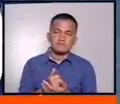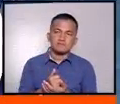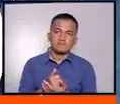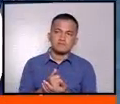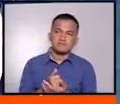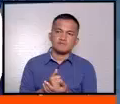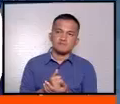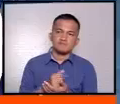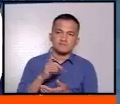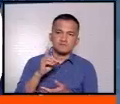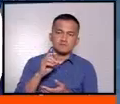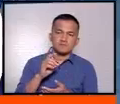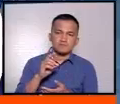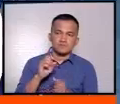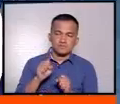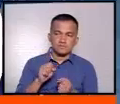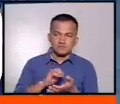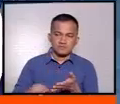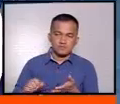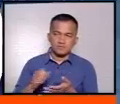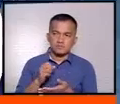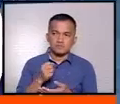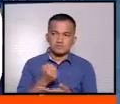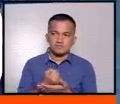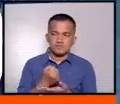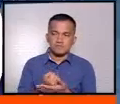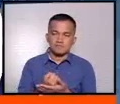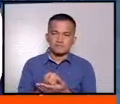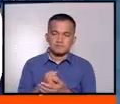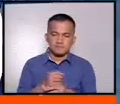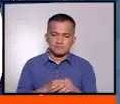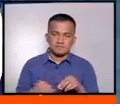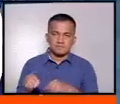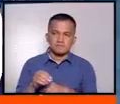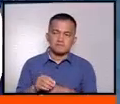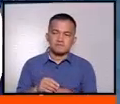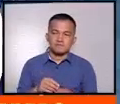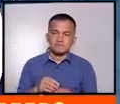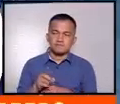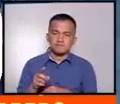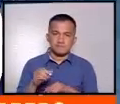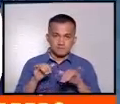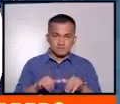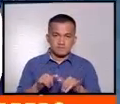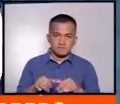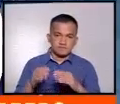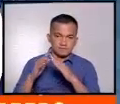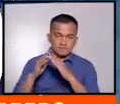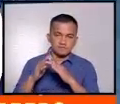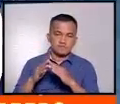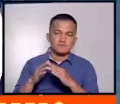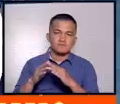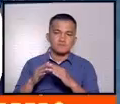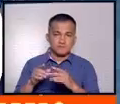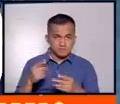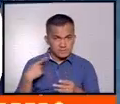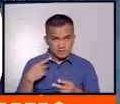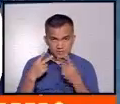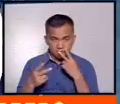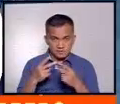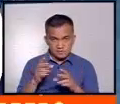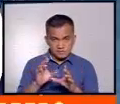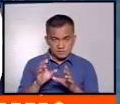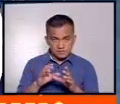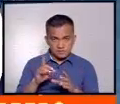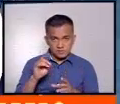na pwede sila magbawas sa sweldo kapalit nung pag-stay nyo roon. Meron ka ba nakita